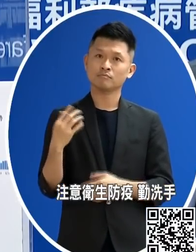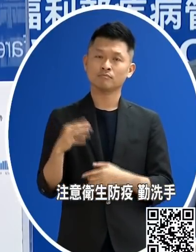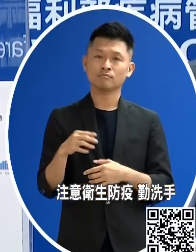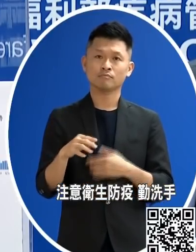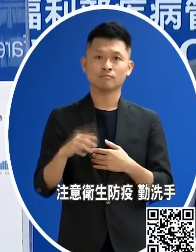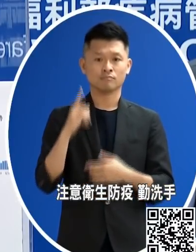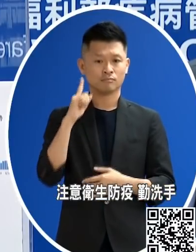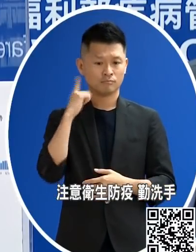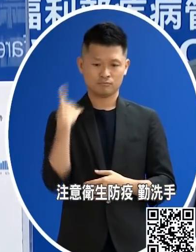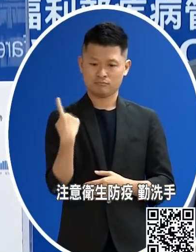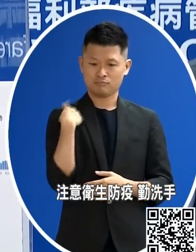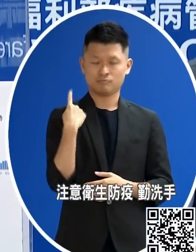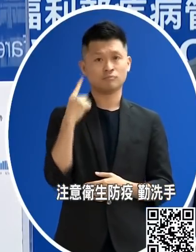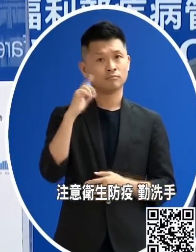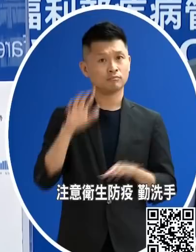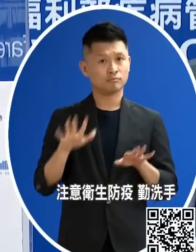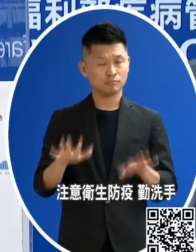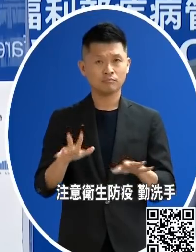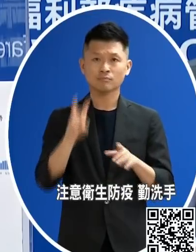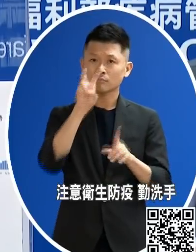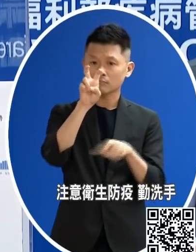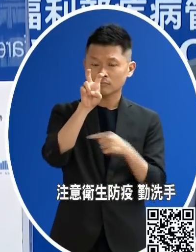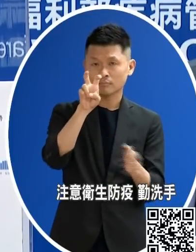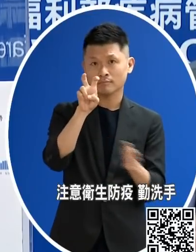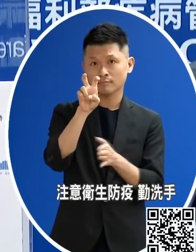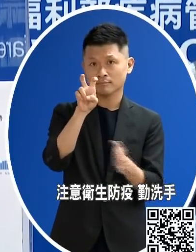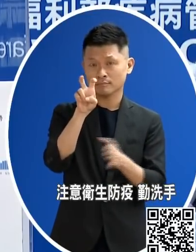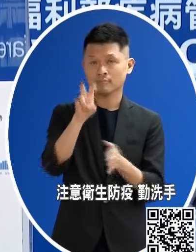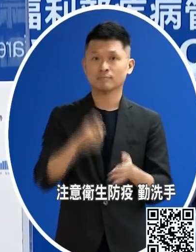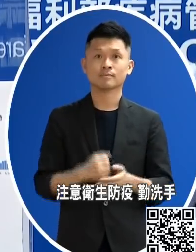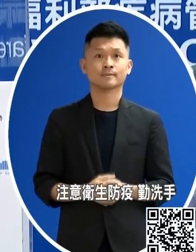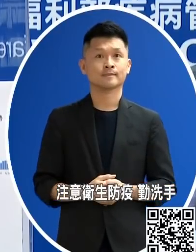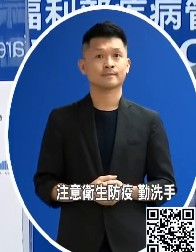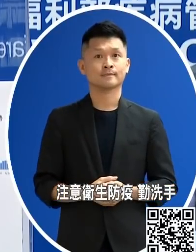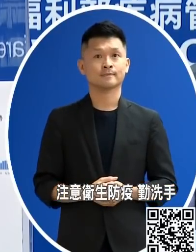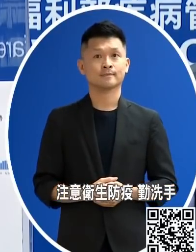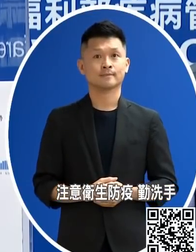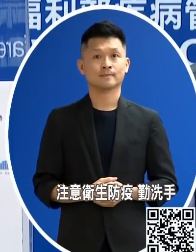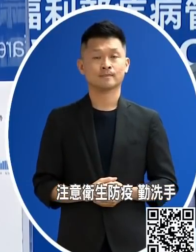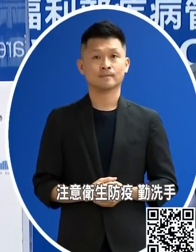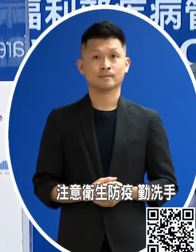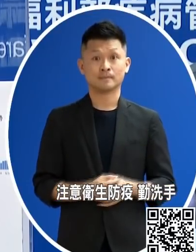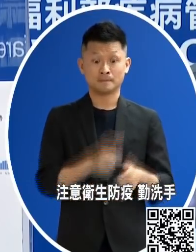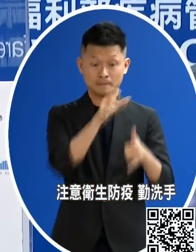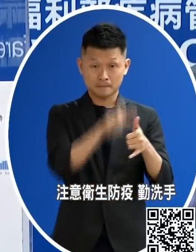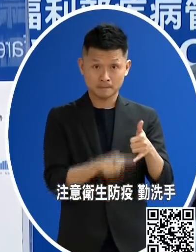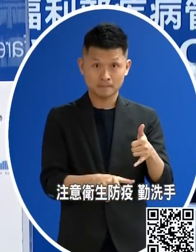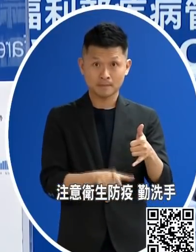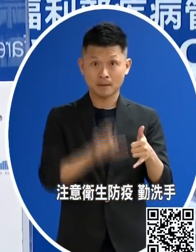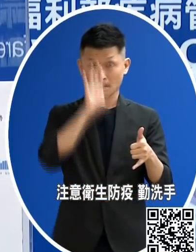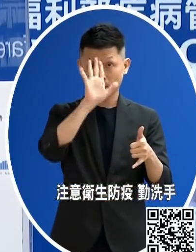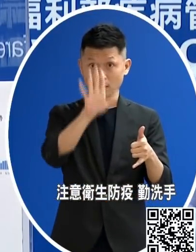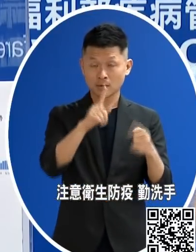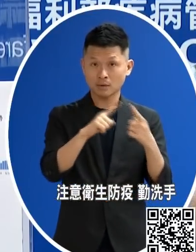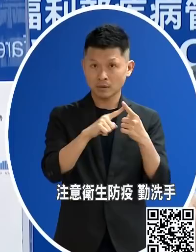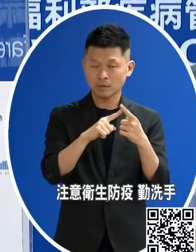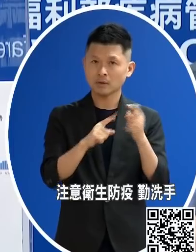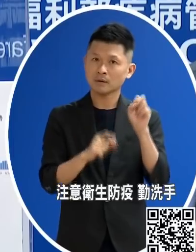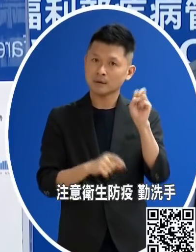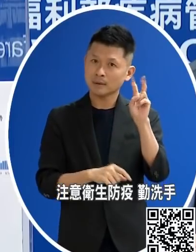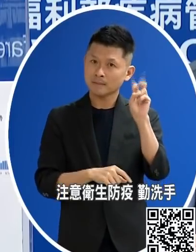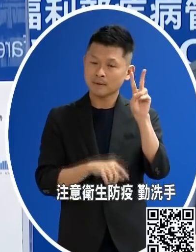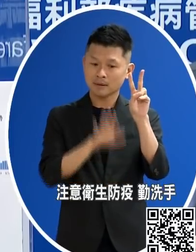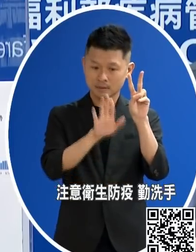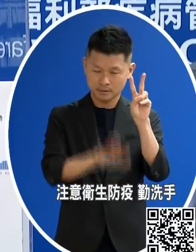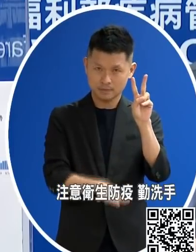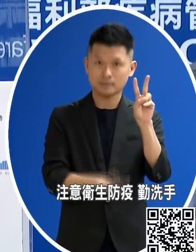他还是维持在20上下。那不过这里面我们的案例数，确诊案例数也维持在200